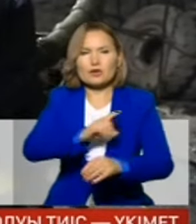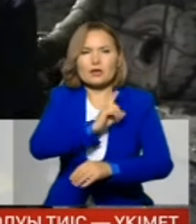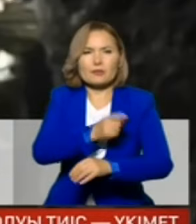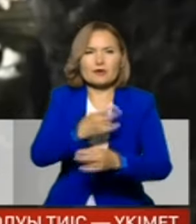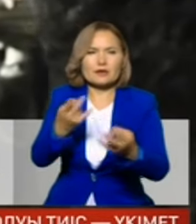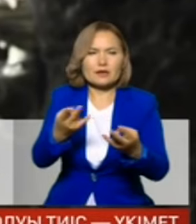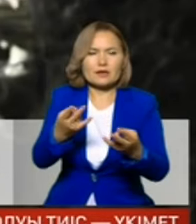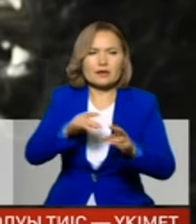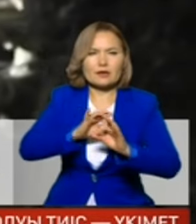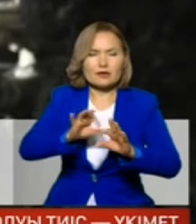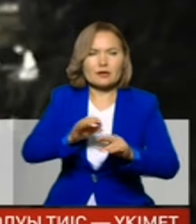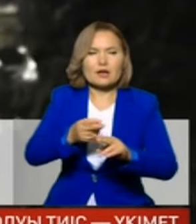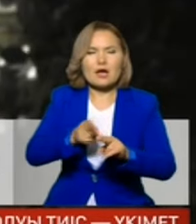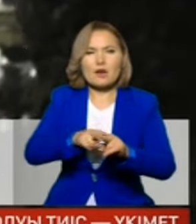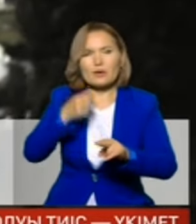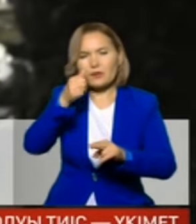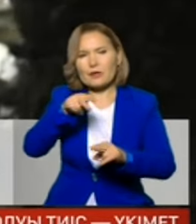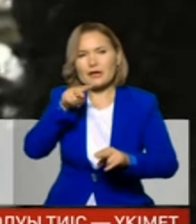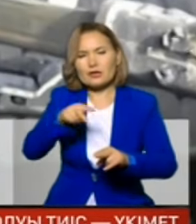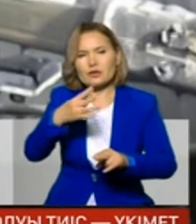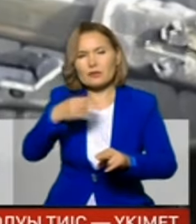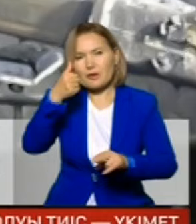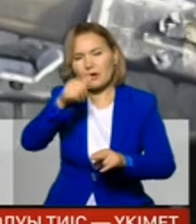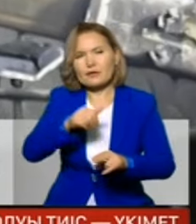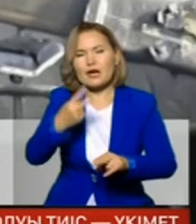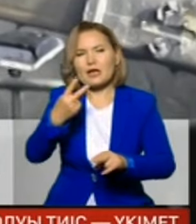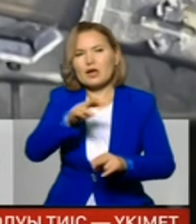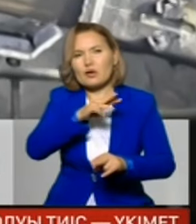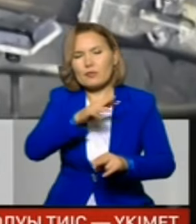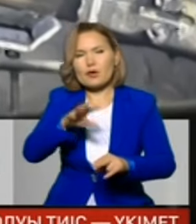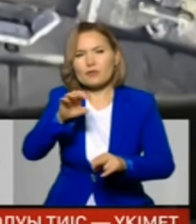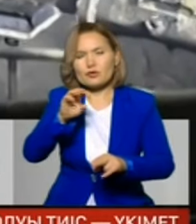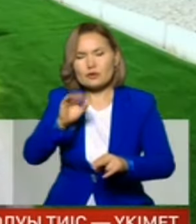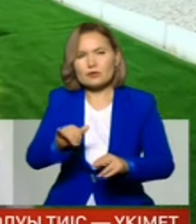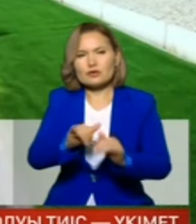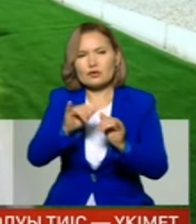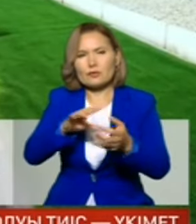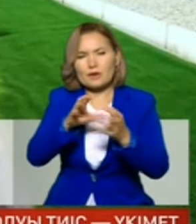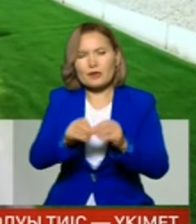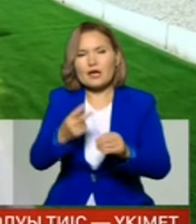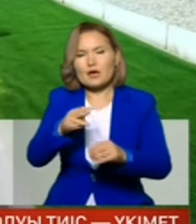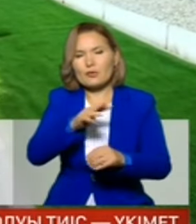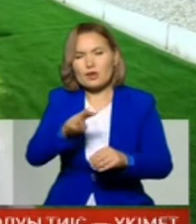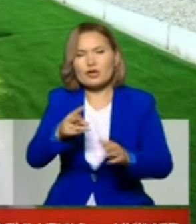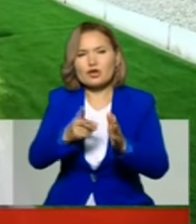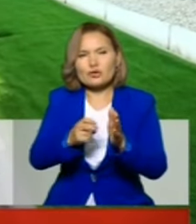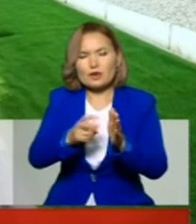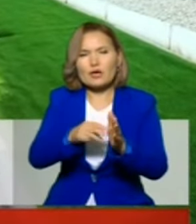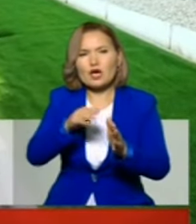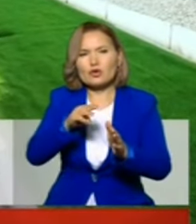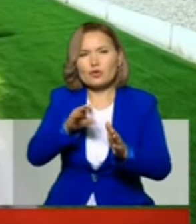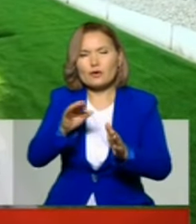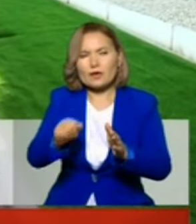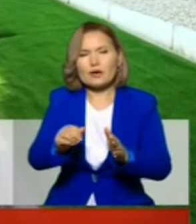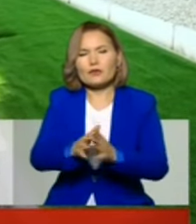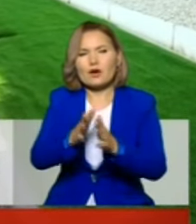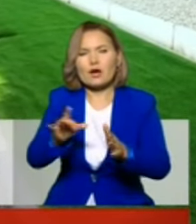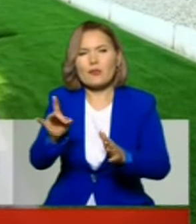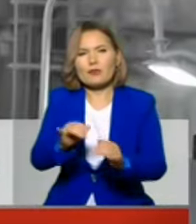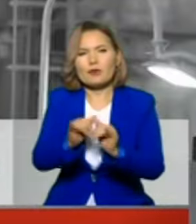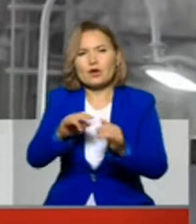деді. Биыл 24 жыл дейміз, 2 миллион 500-ге жұмыс істеп жатыр, келесі жылы 2 миллион 700 тонна объемға